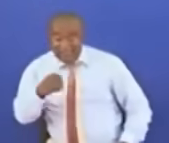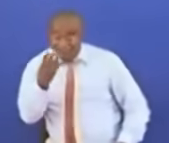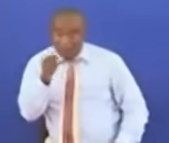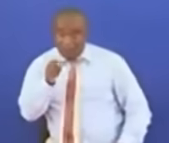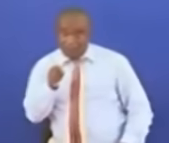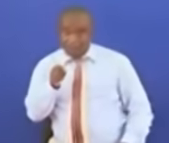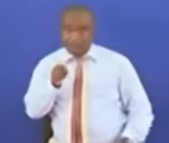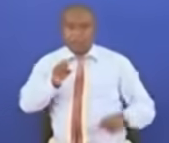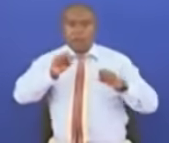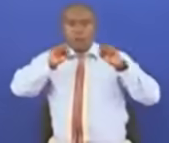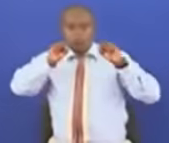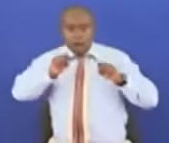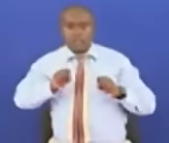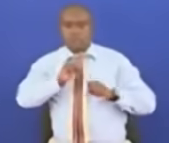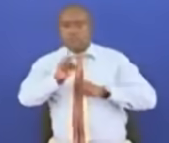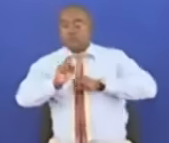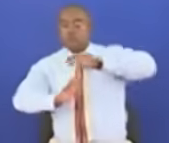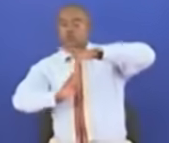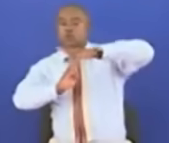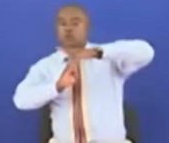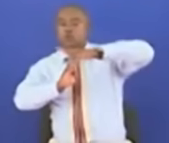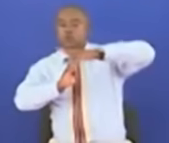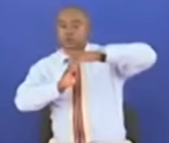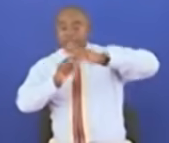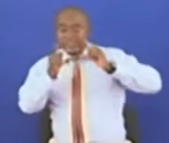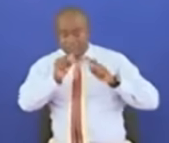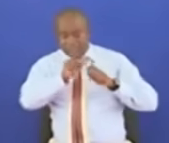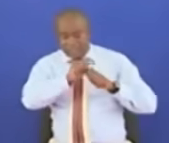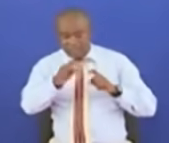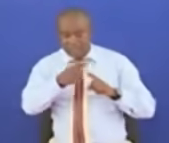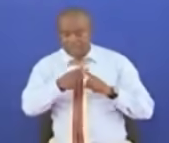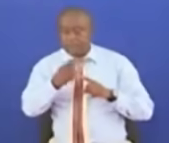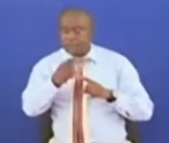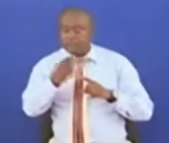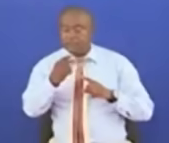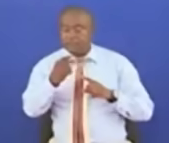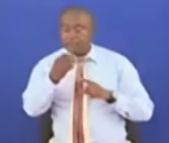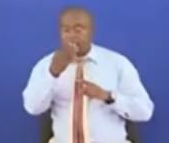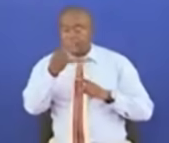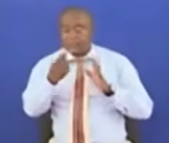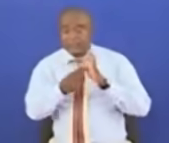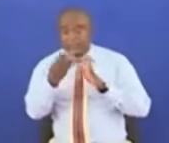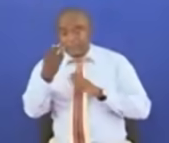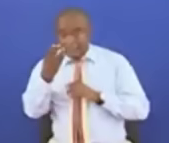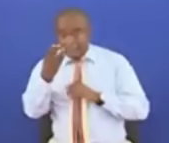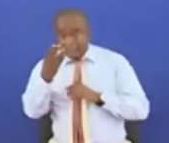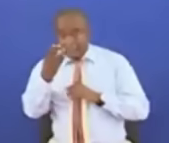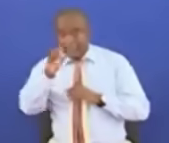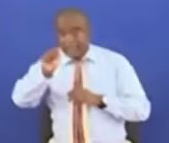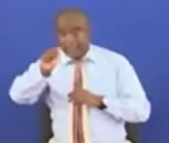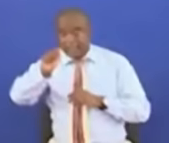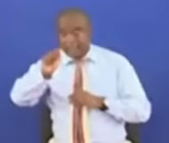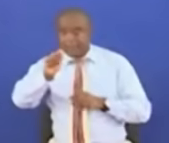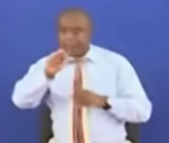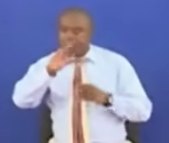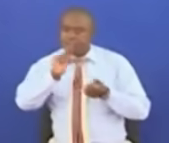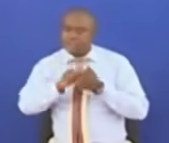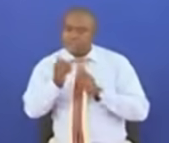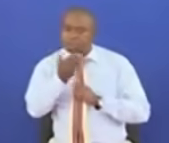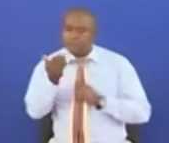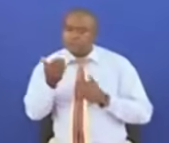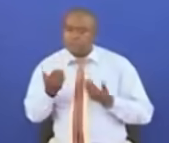na zenyewe ziwe na ukomo kama ilivyo katika ibara ya 168 A na neno 64 B. Jingine ambalo